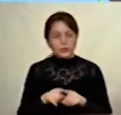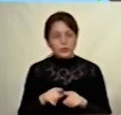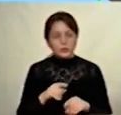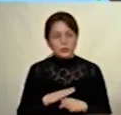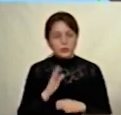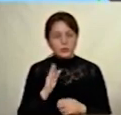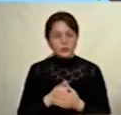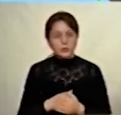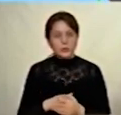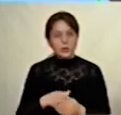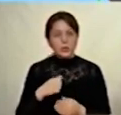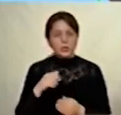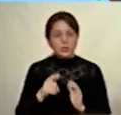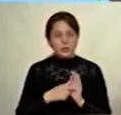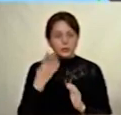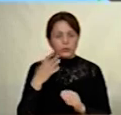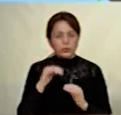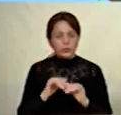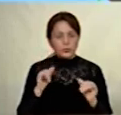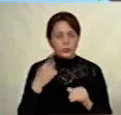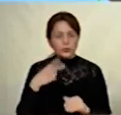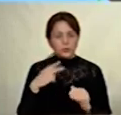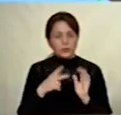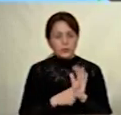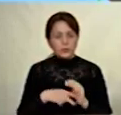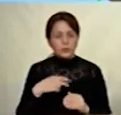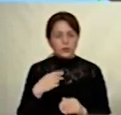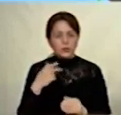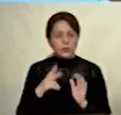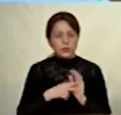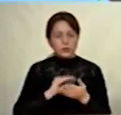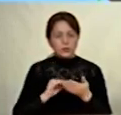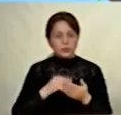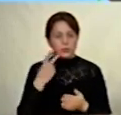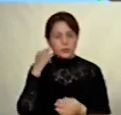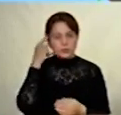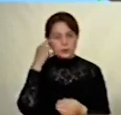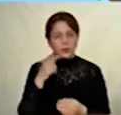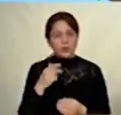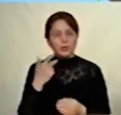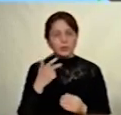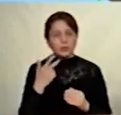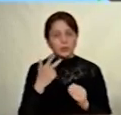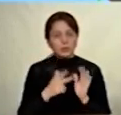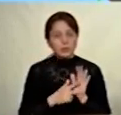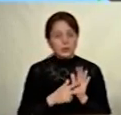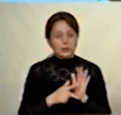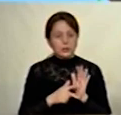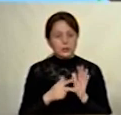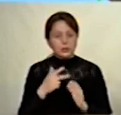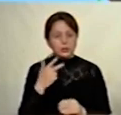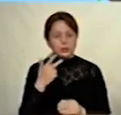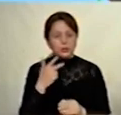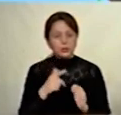4'ye köpaytırsak 28, 8'ini yazamız 2'si dildi, 7'ni 3'ye köpaytırsak 21, 2 dildegi